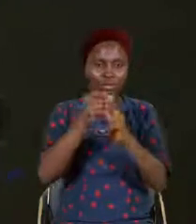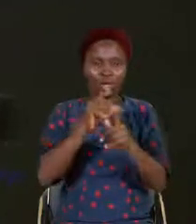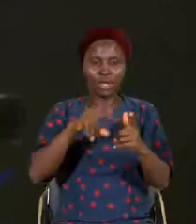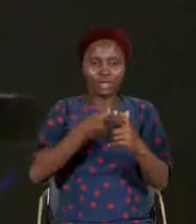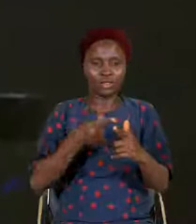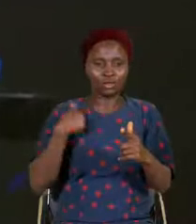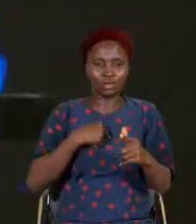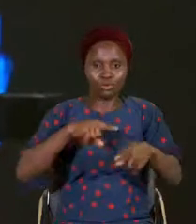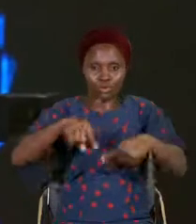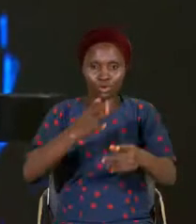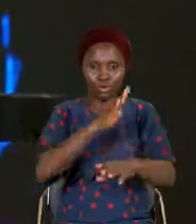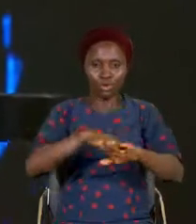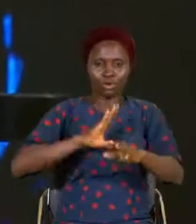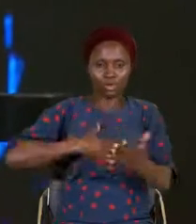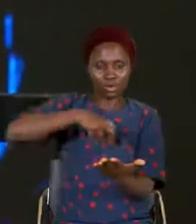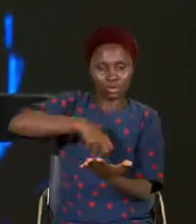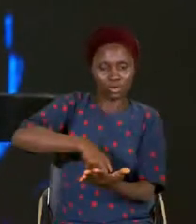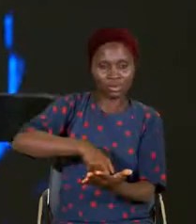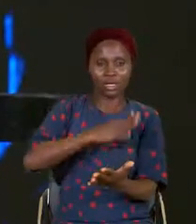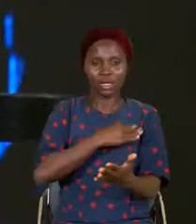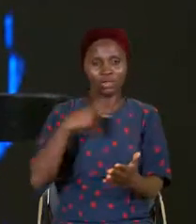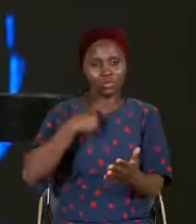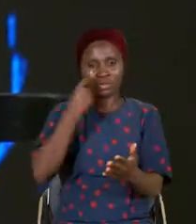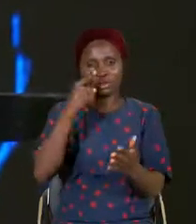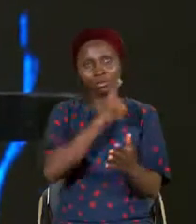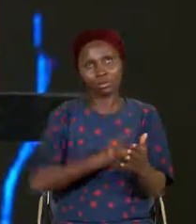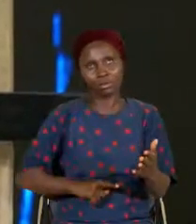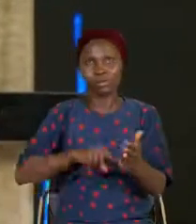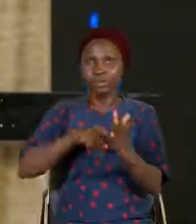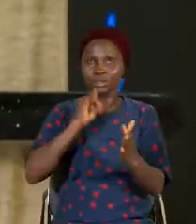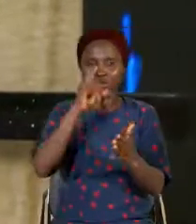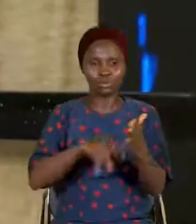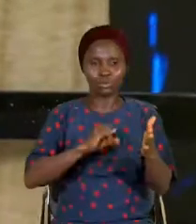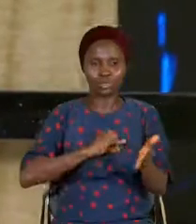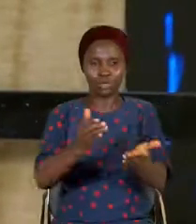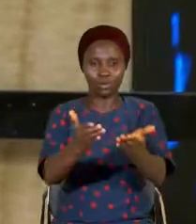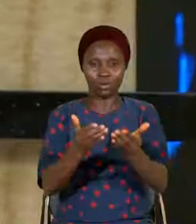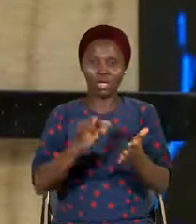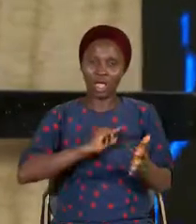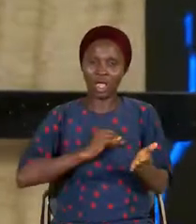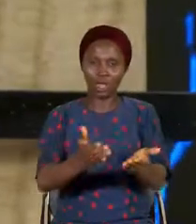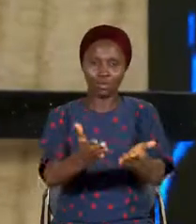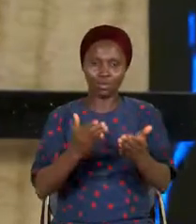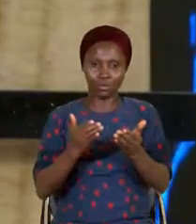parole et que nous repartons sur nos genoux pour dire, Seigneur, voici ce que je veux. Je veux